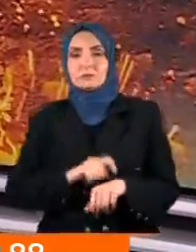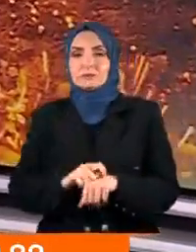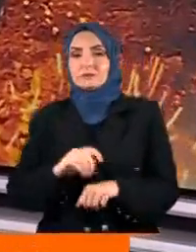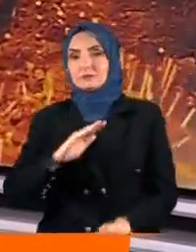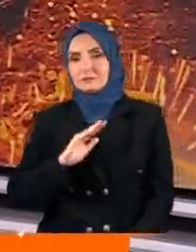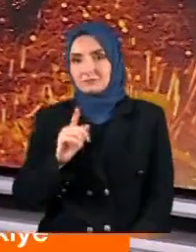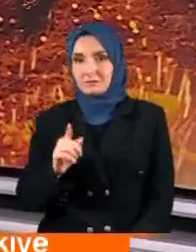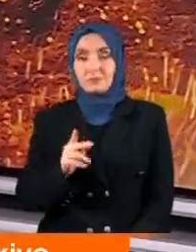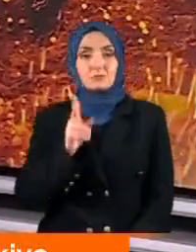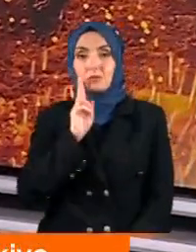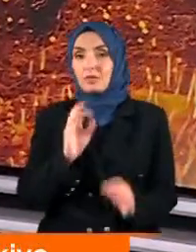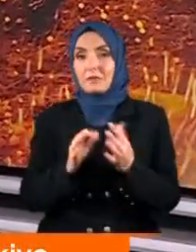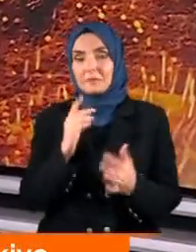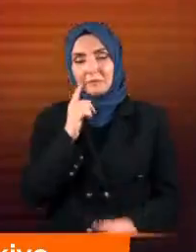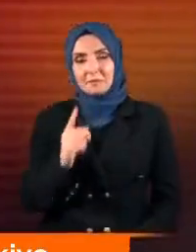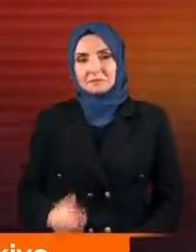felakette son durum.